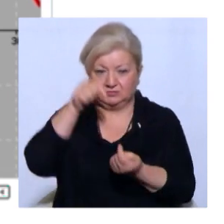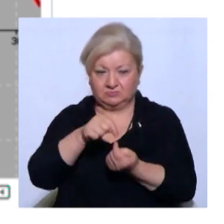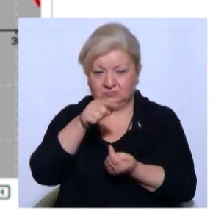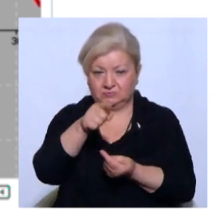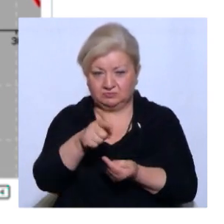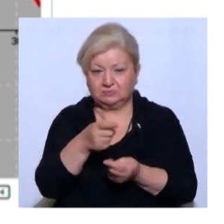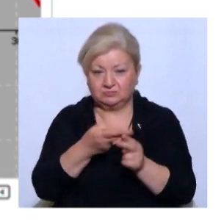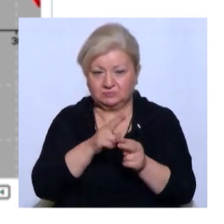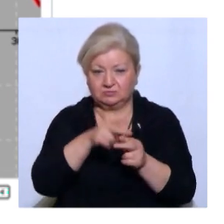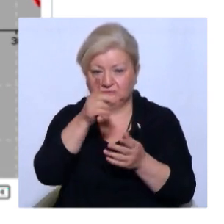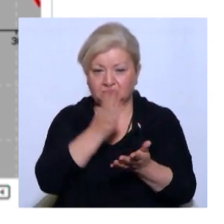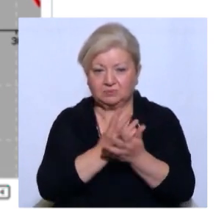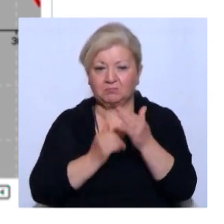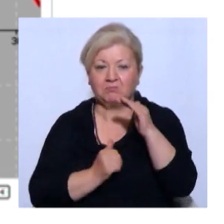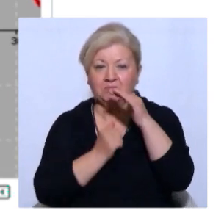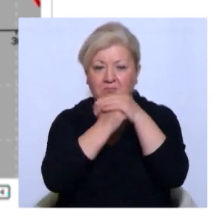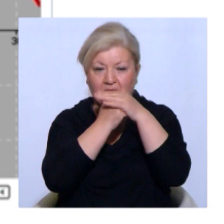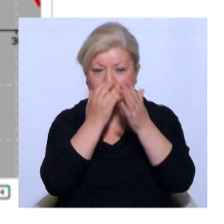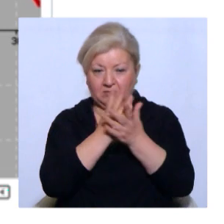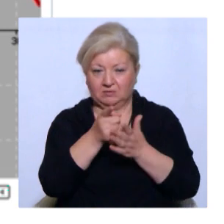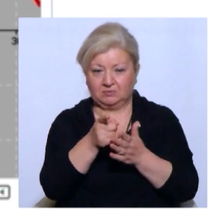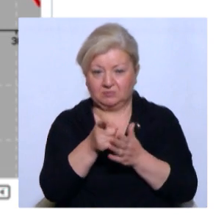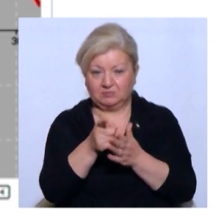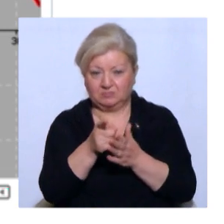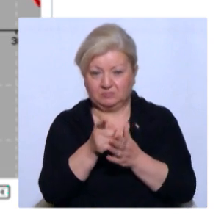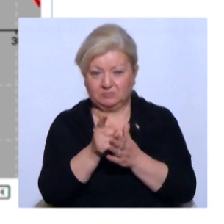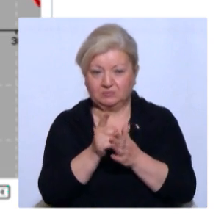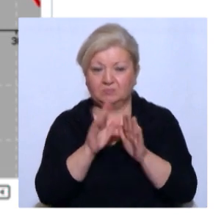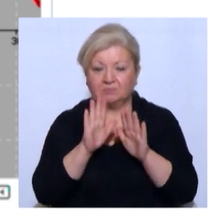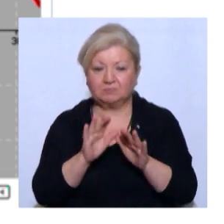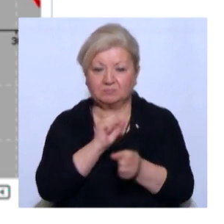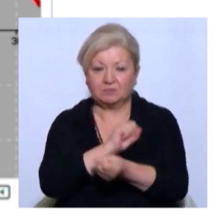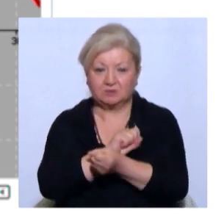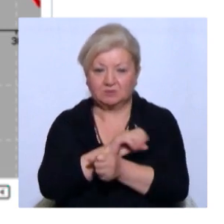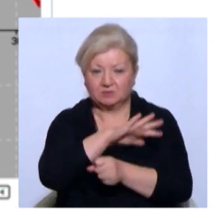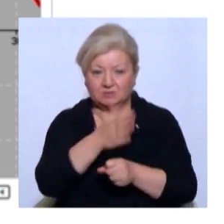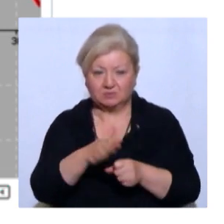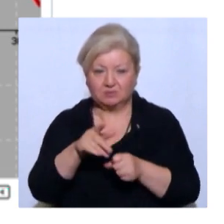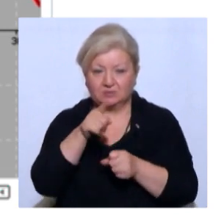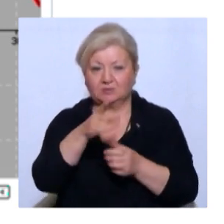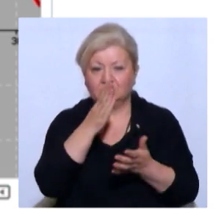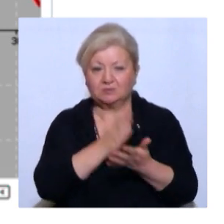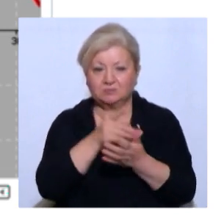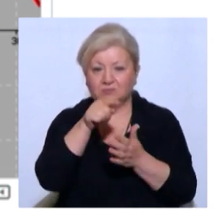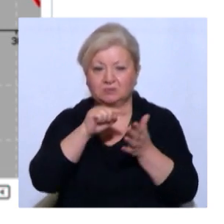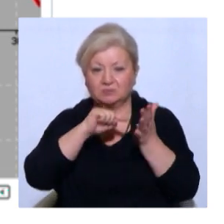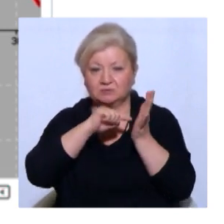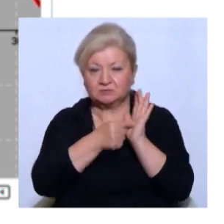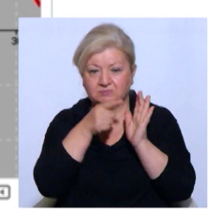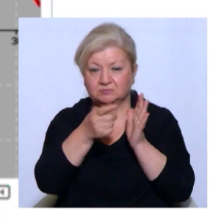ჩვენი მდგარი ტალღის, და ეს არის ამ წერტილში, მას აქვს რაღაცა პოტენციური ენერგია,